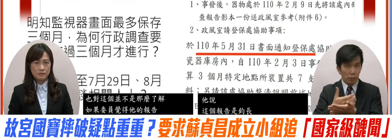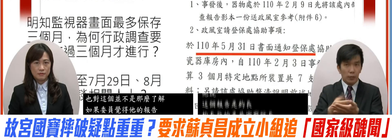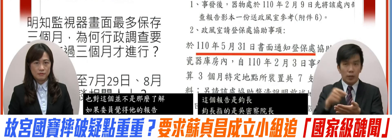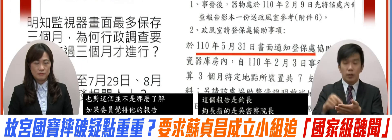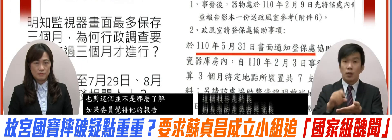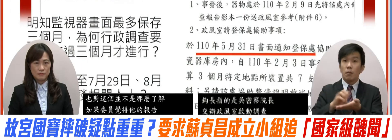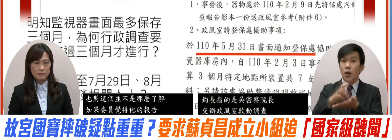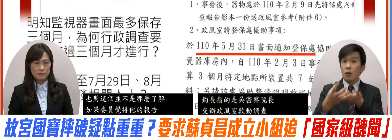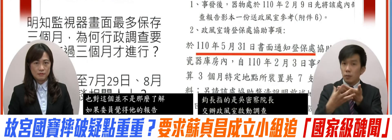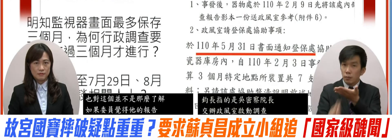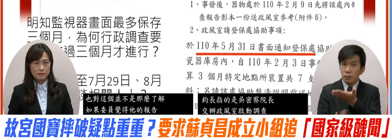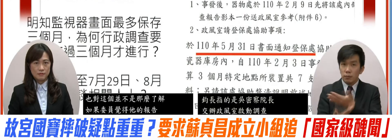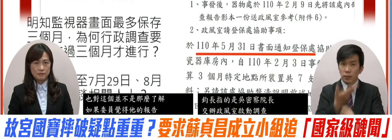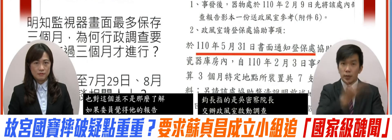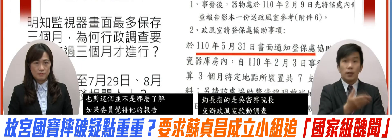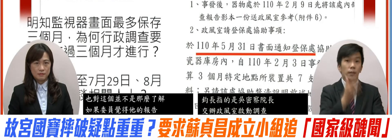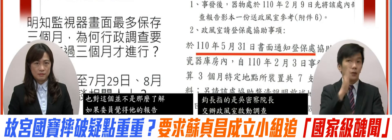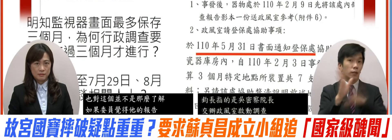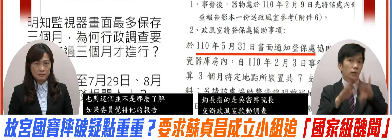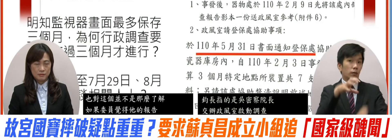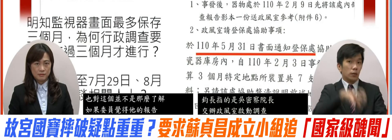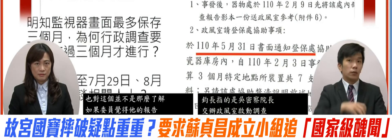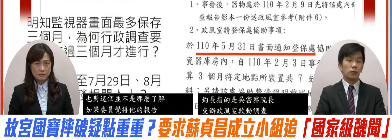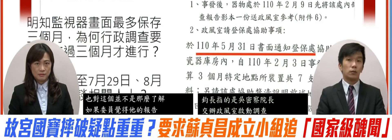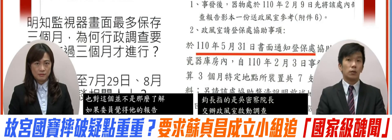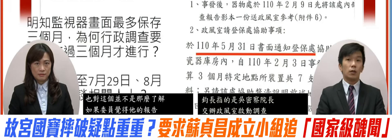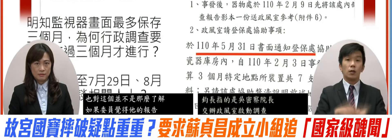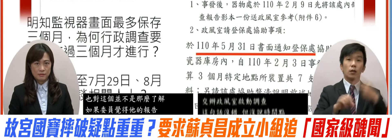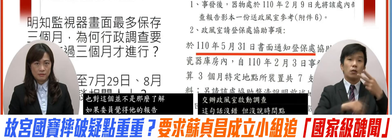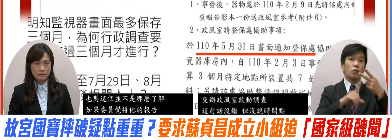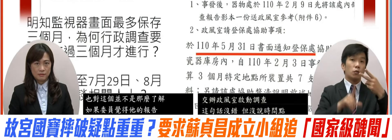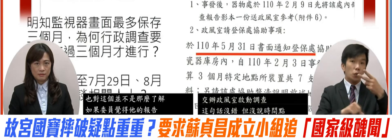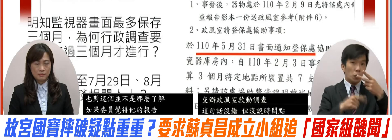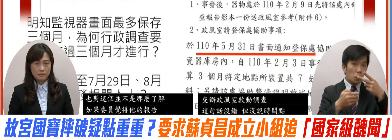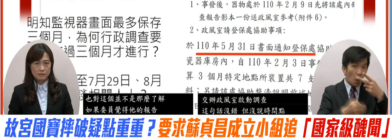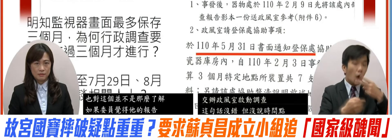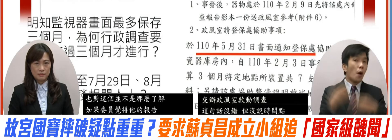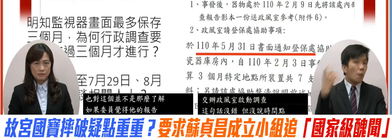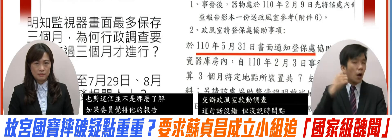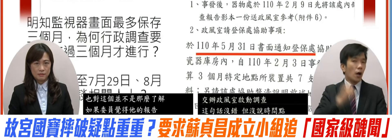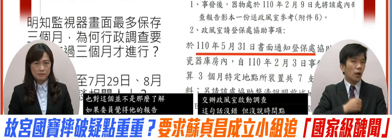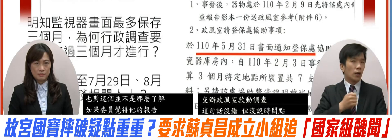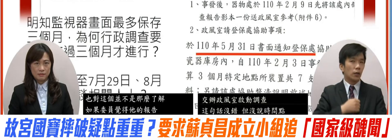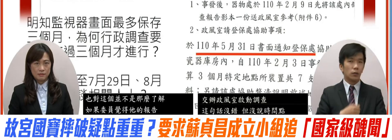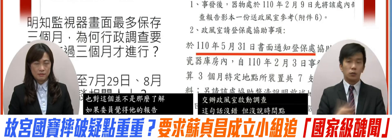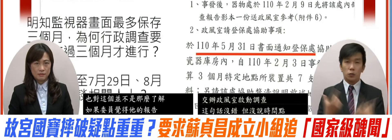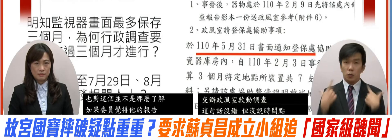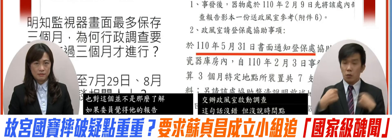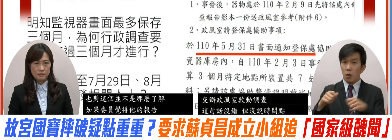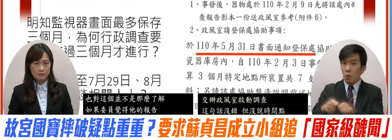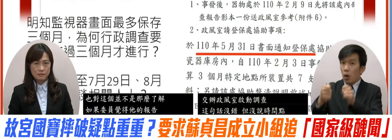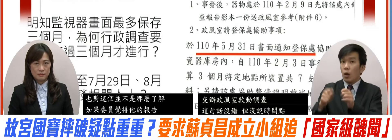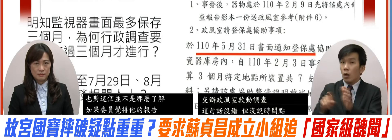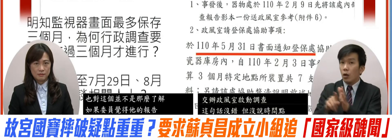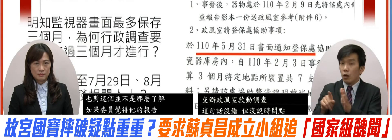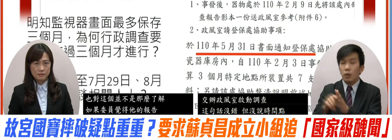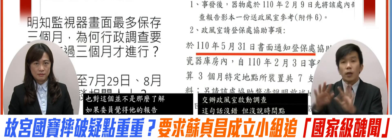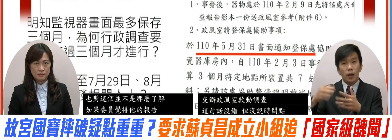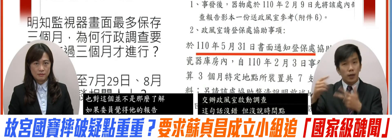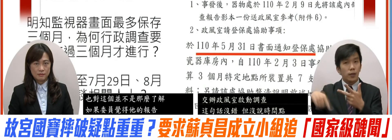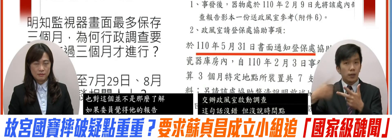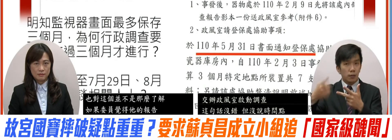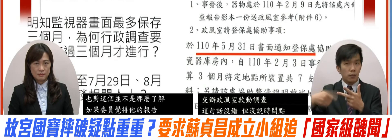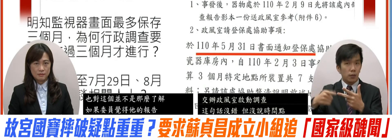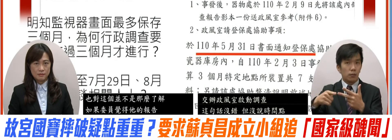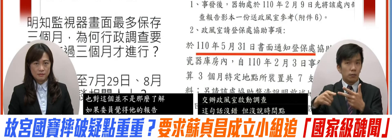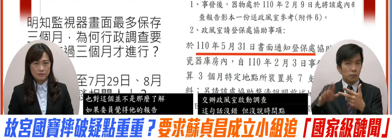风室。所以政风室在2月9号的时候就知道这件事，那个时候距离事发的2月3号一周以内的时间。可